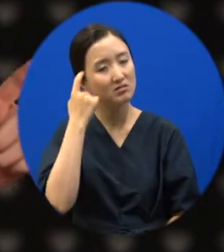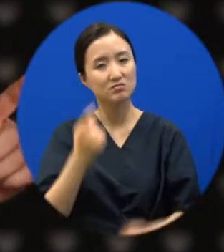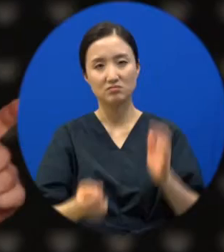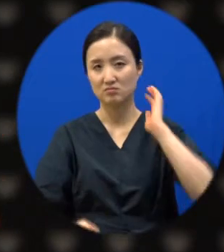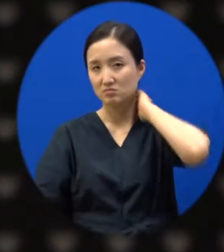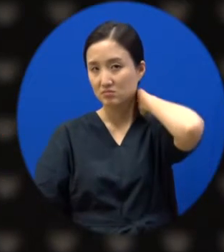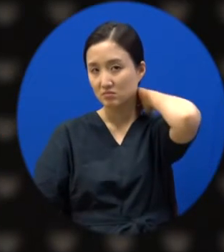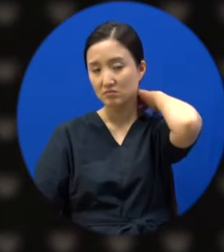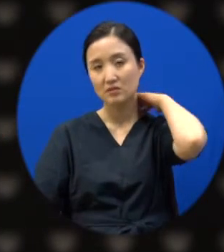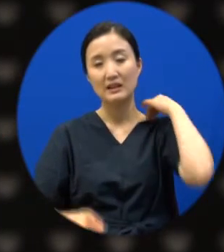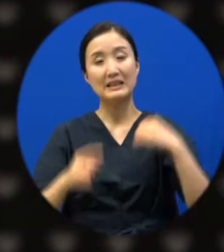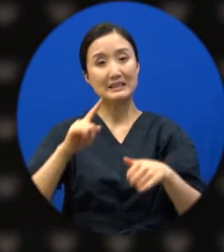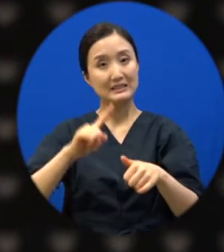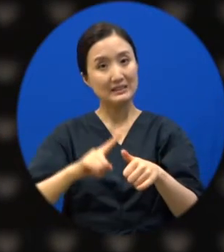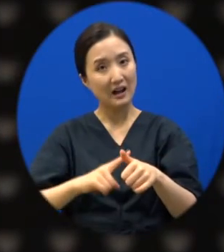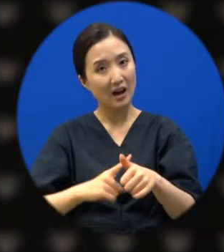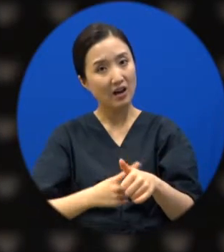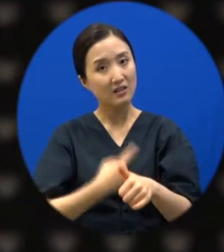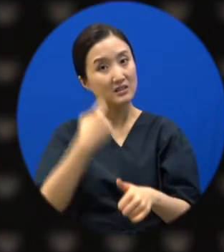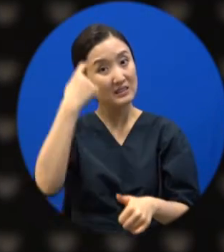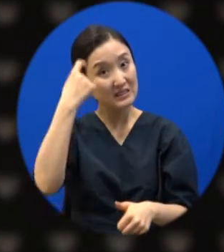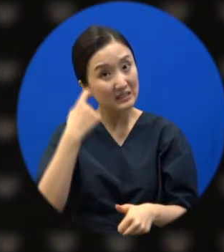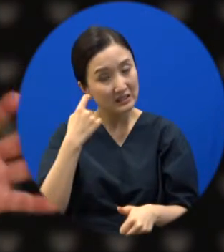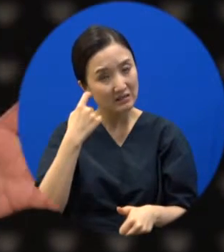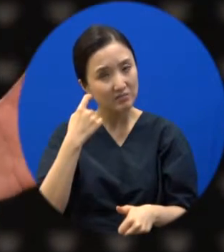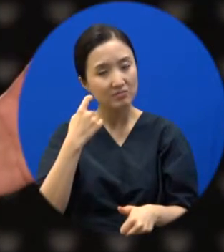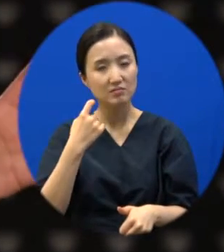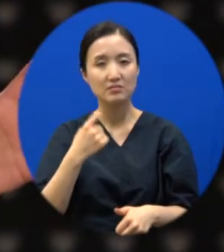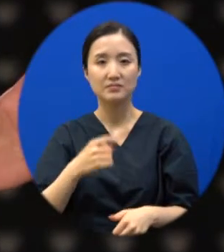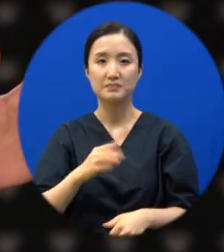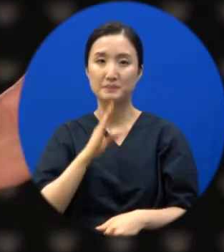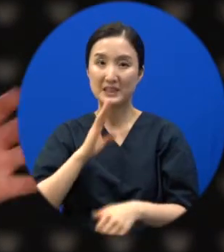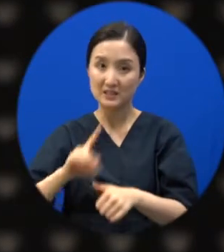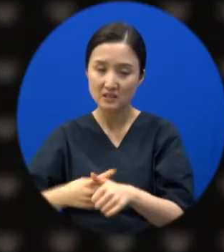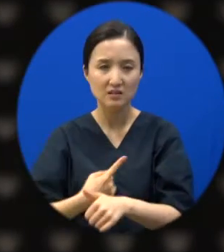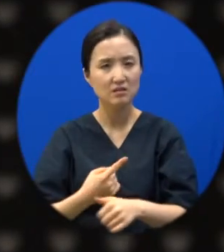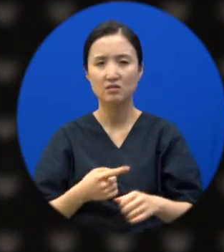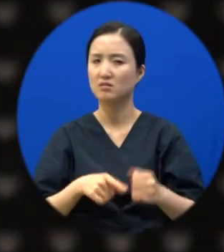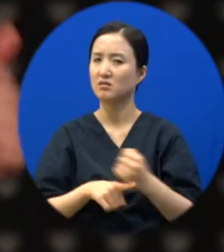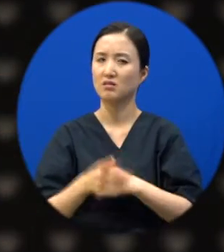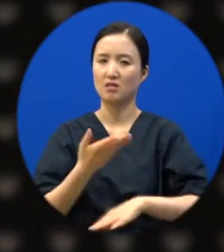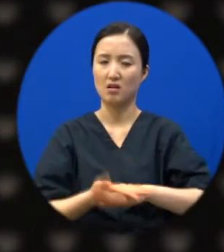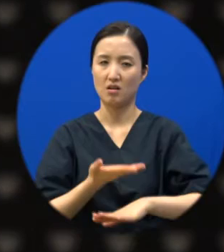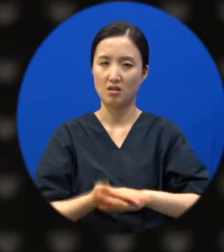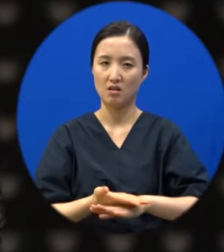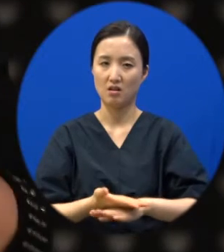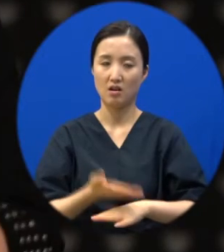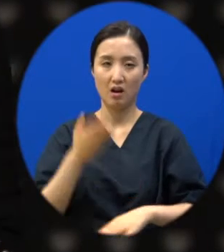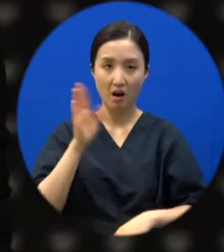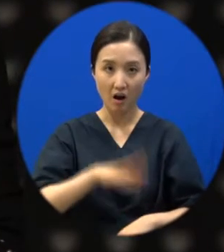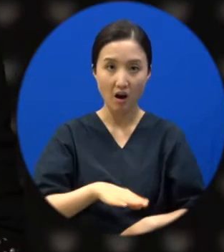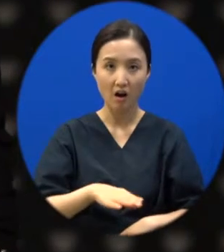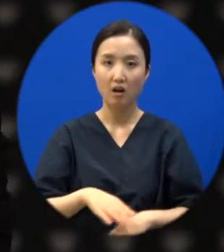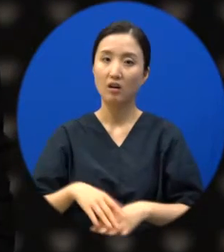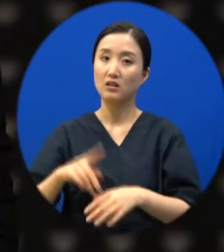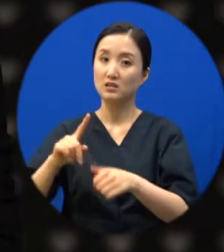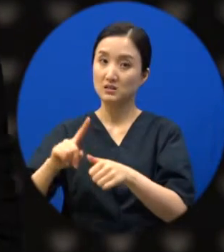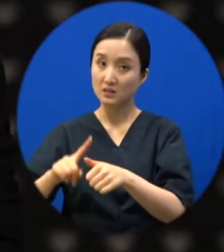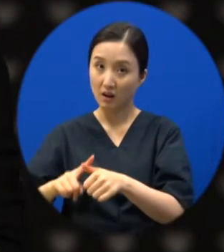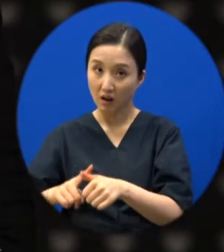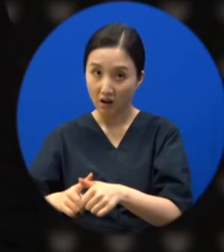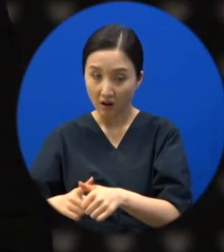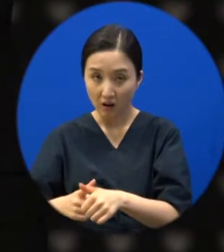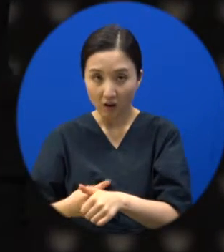자연인이랑 자연스러운 이미지랑 다릅니다. 네. 근데 우리는 자꾸 자연인을 자연스럽다고 생각해요.